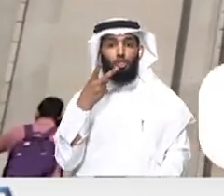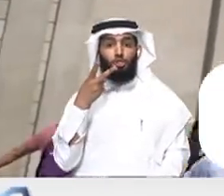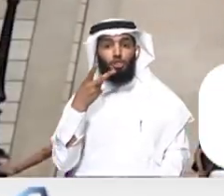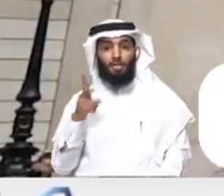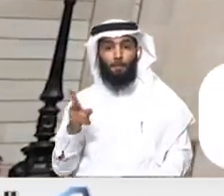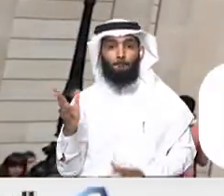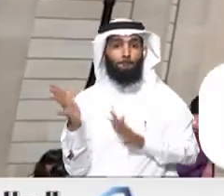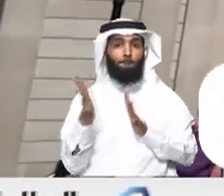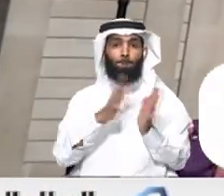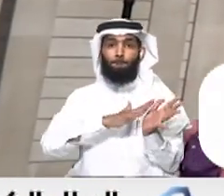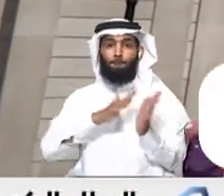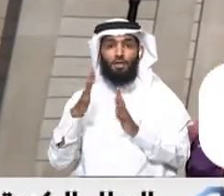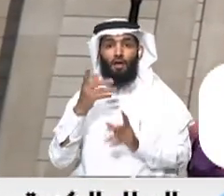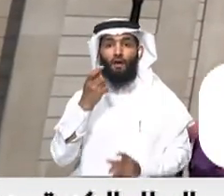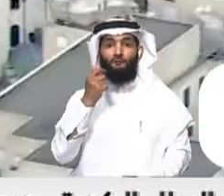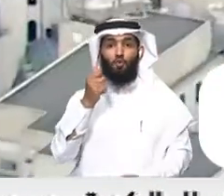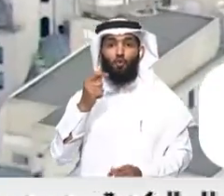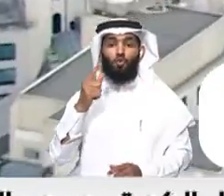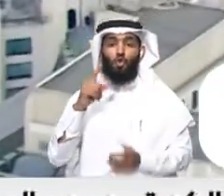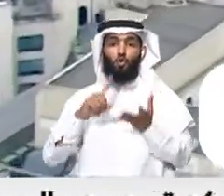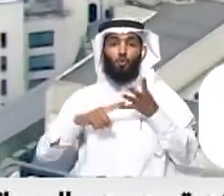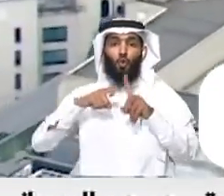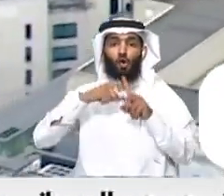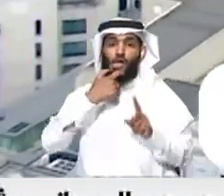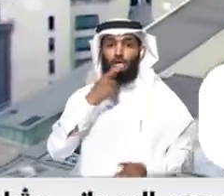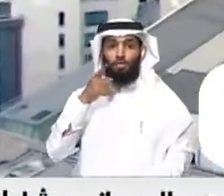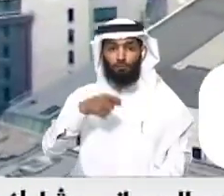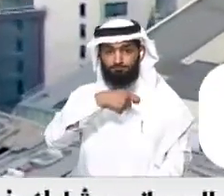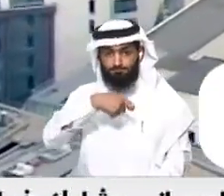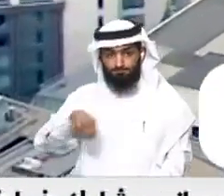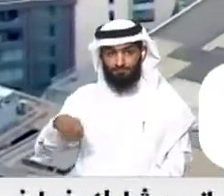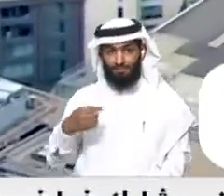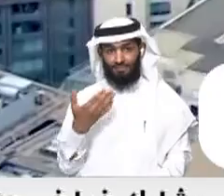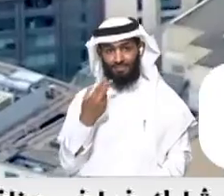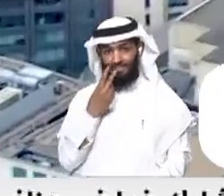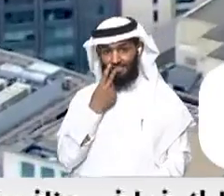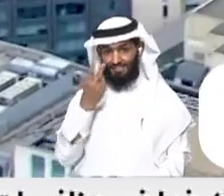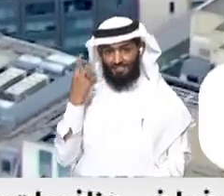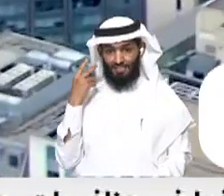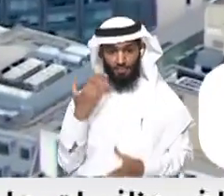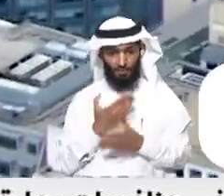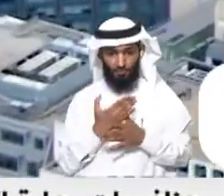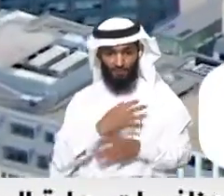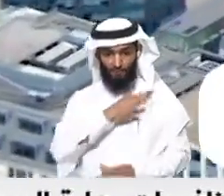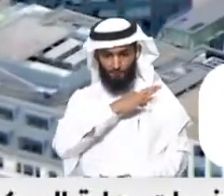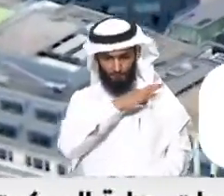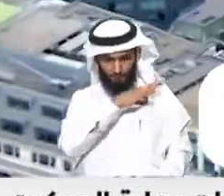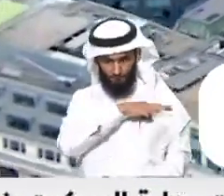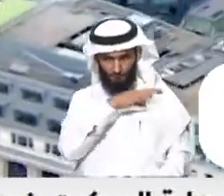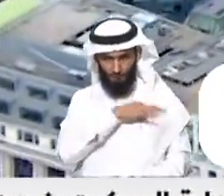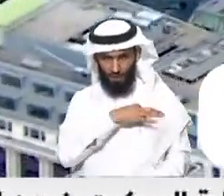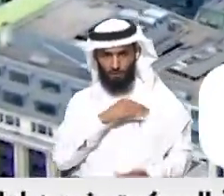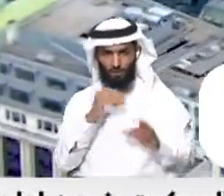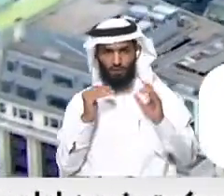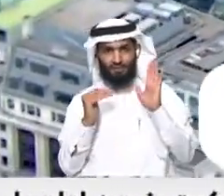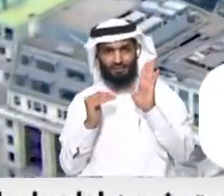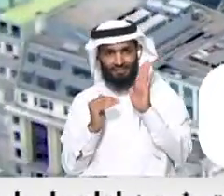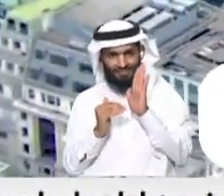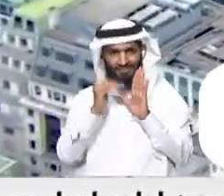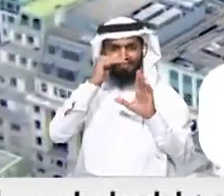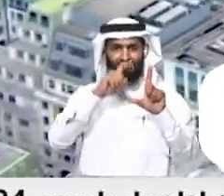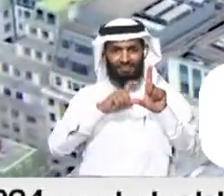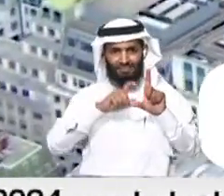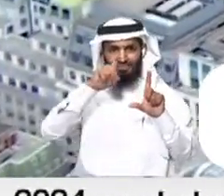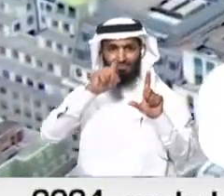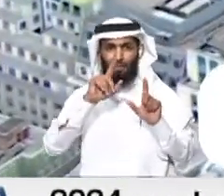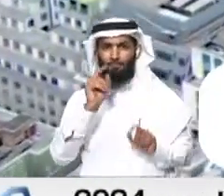استرليني حققتها البنوك الكبرى خلال العامين الماضيين بسبب رفع سعر الفائدة. ومع التراجع المحدود